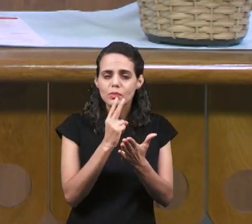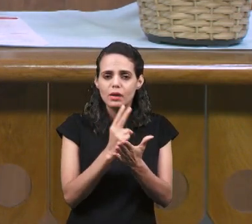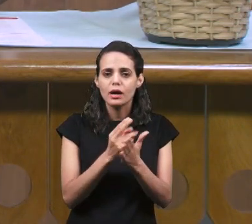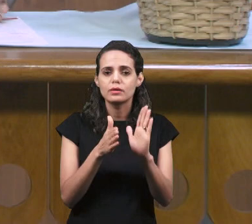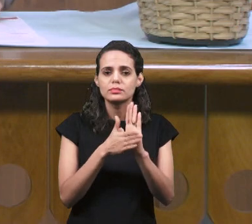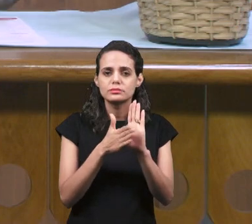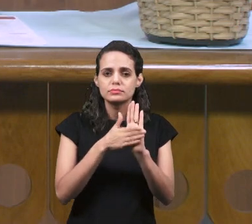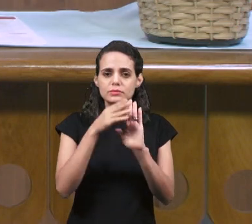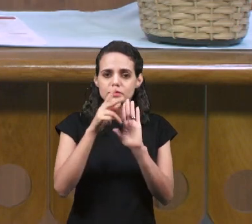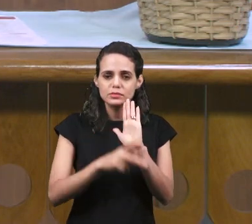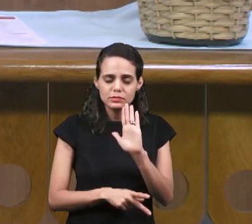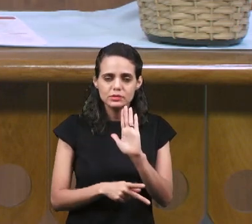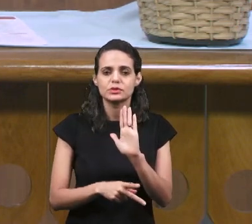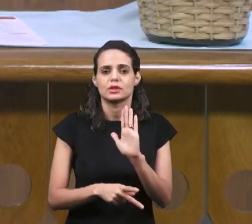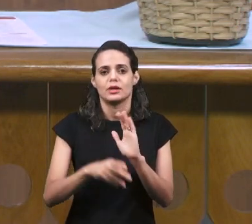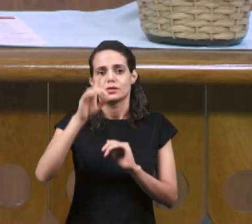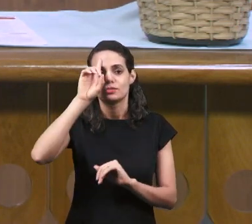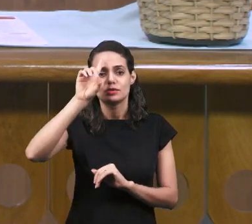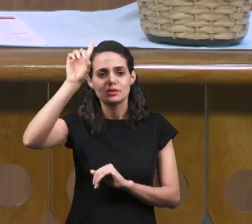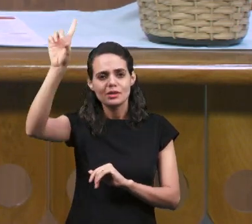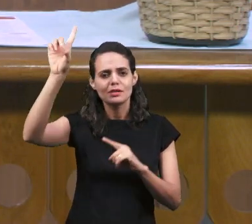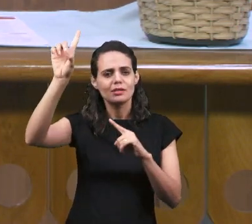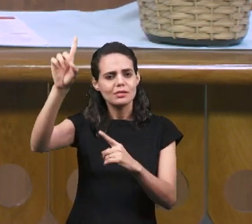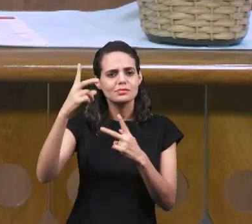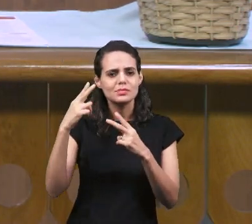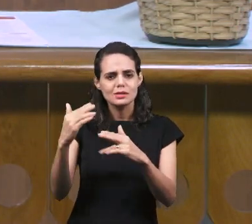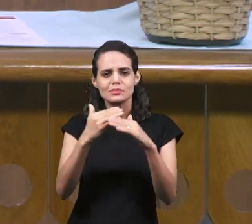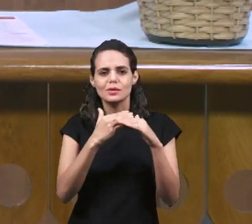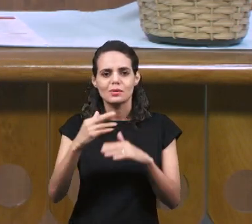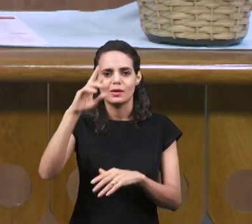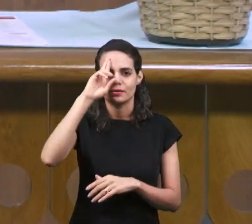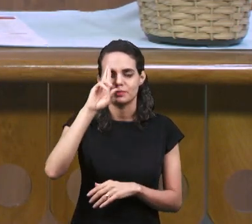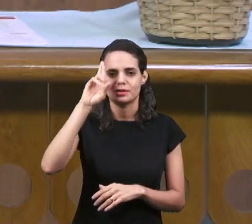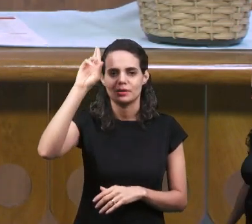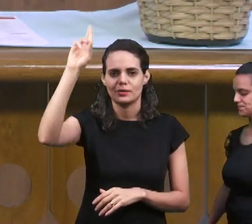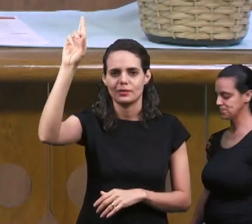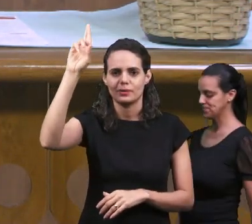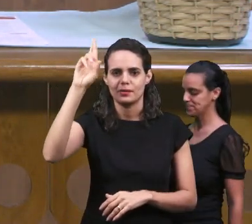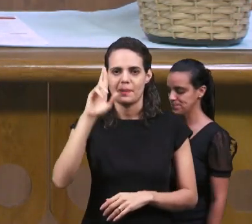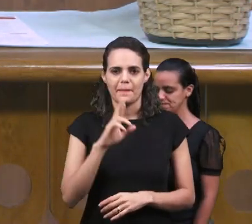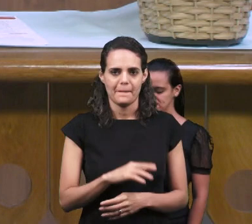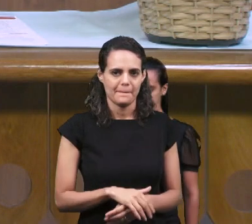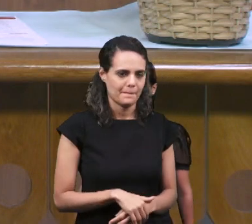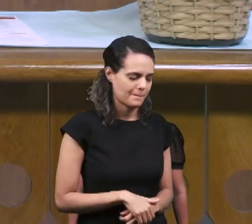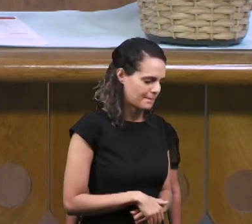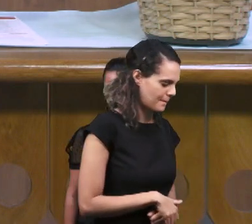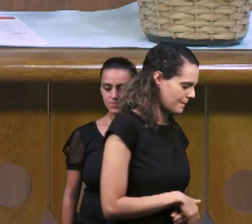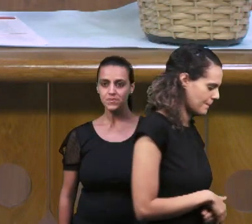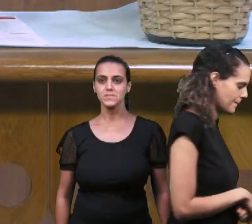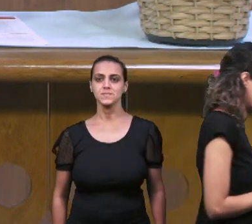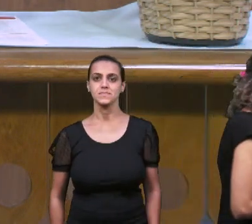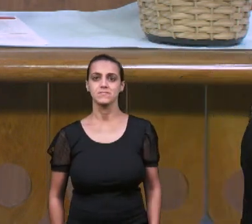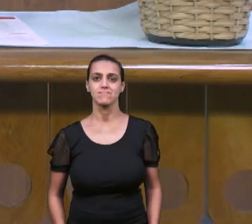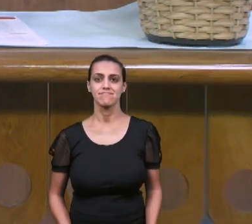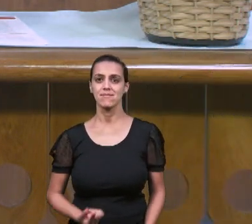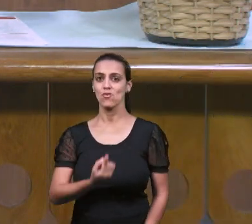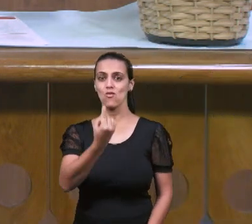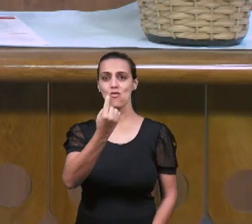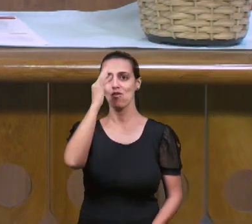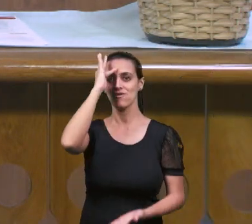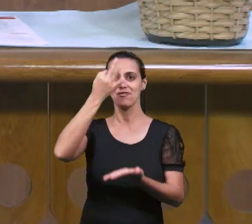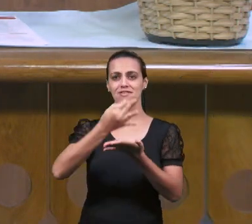même foi, le même Seigneur, le même baptême. Mes frères, c'est un seul foi, un seul peuple, un seul